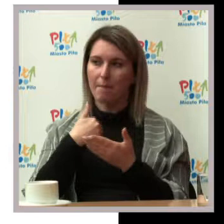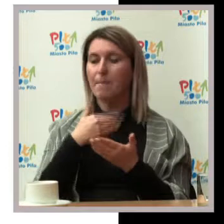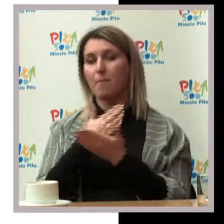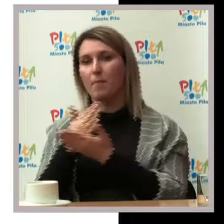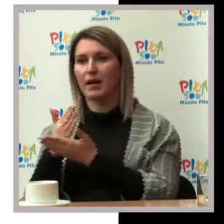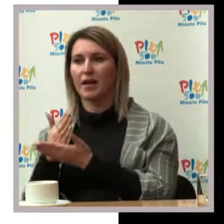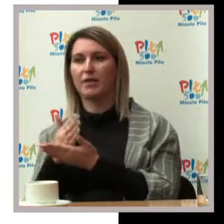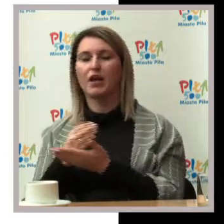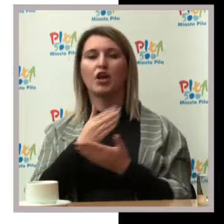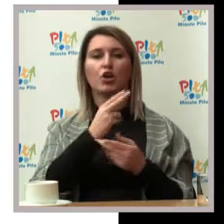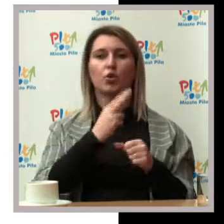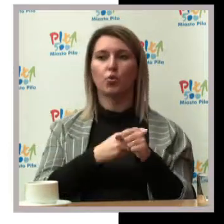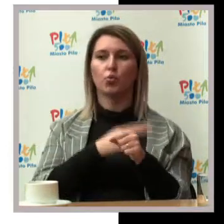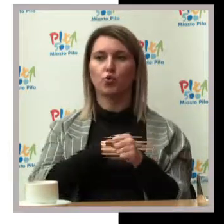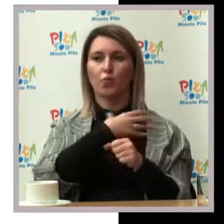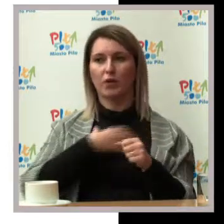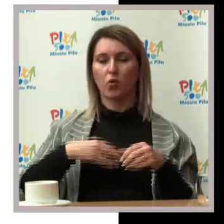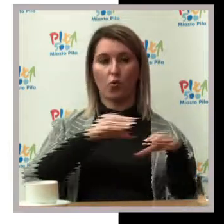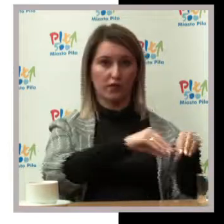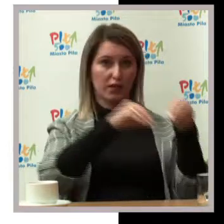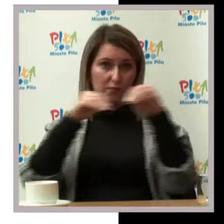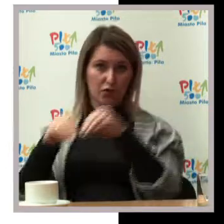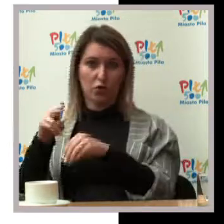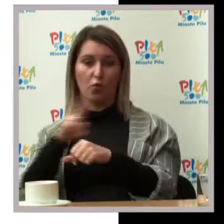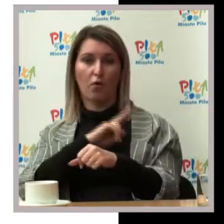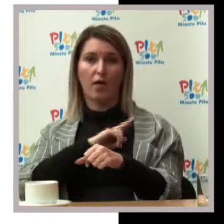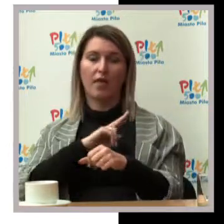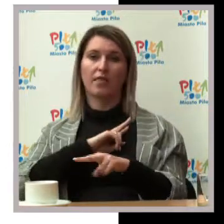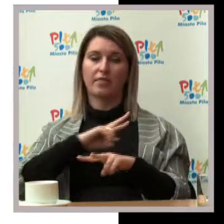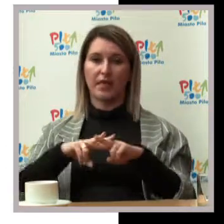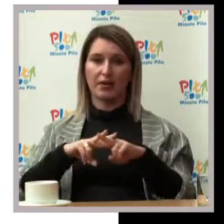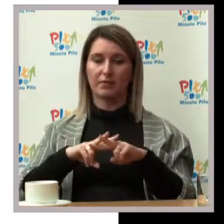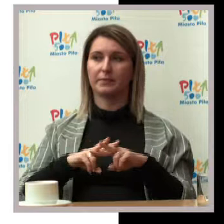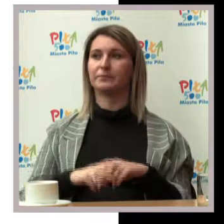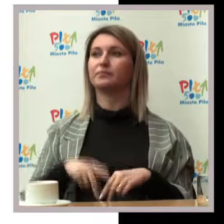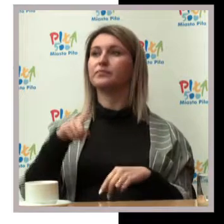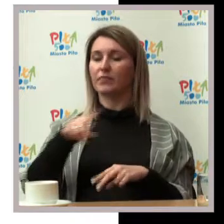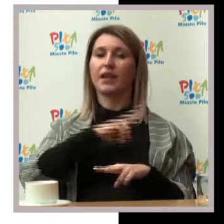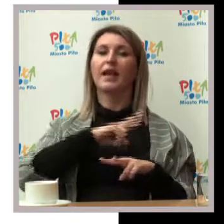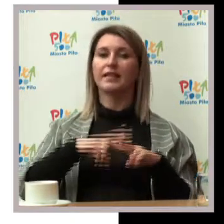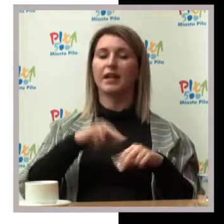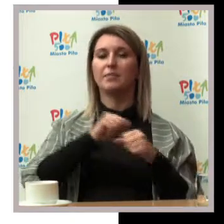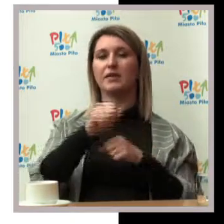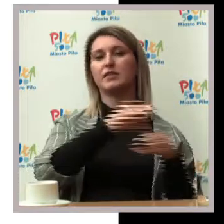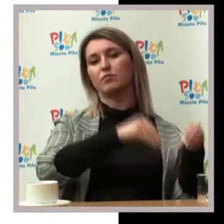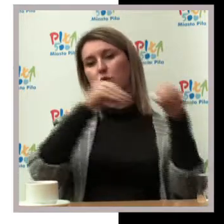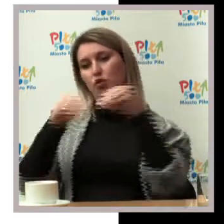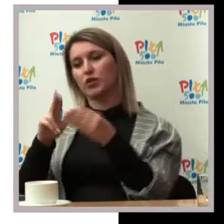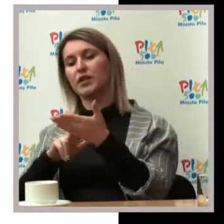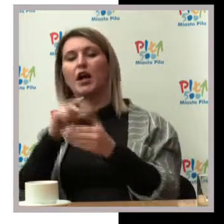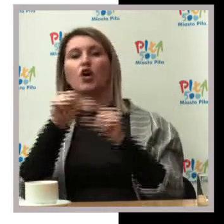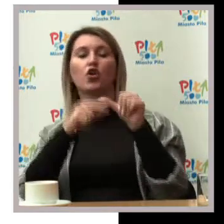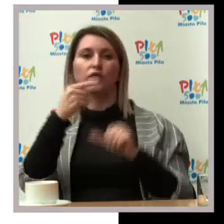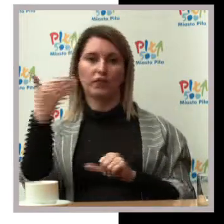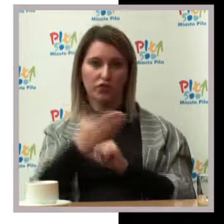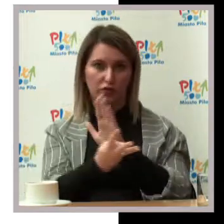Marszałkowski o przesunięcie terminu realizacji czy finalizację tego przedsięwzięcia. I termin ten został przełożony na rok